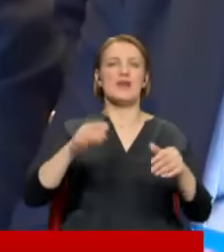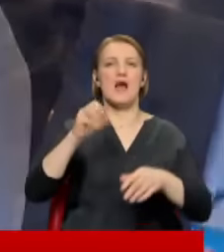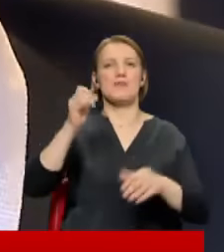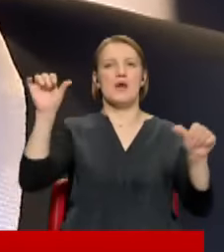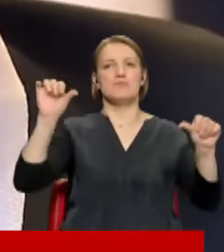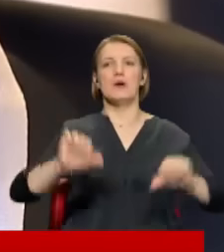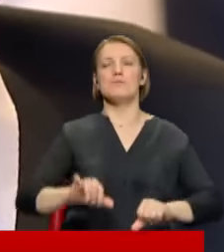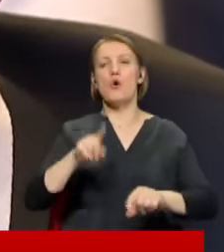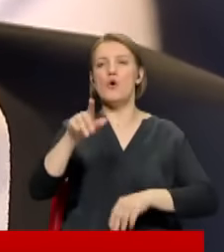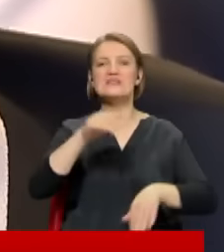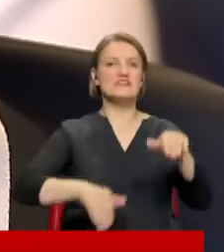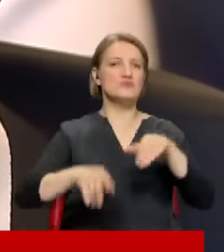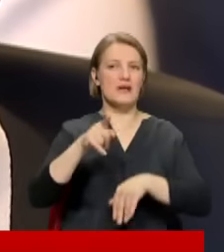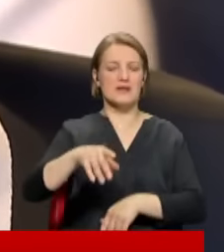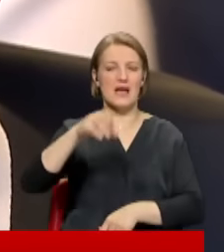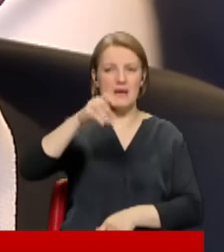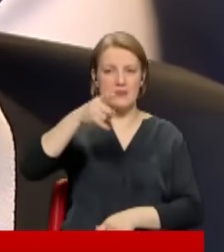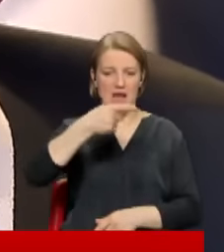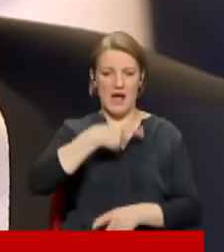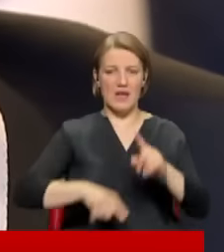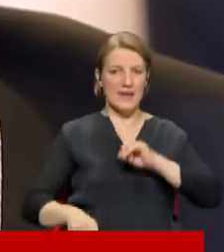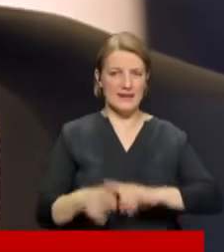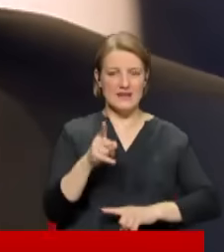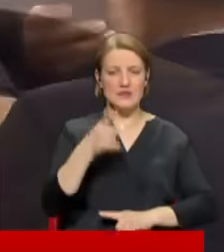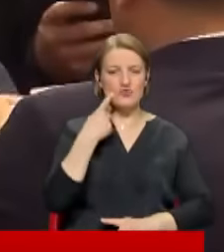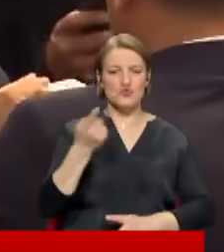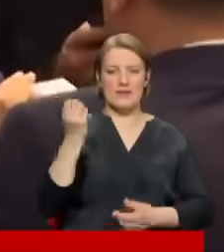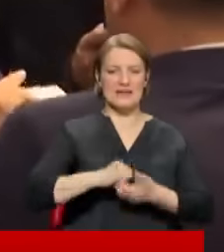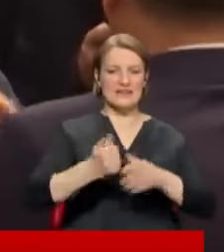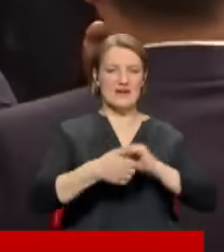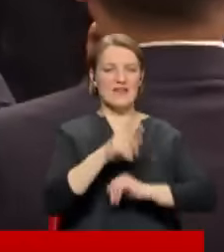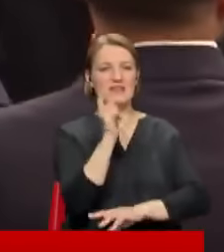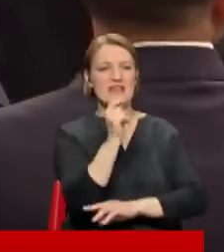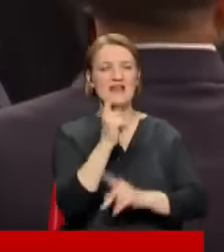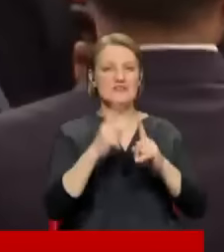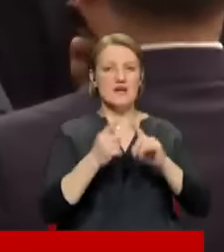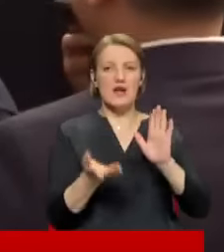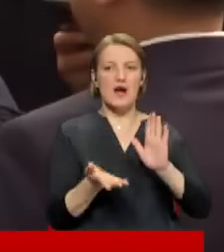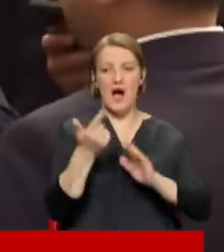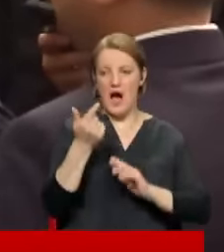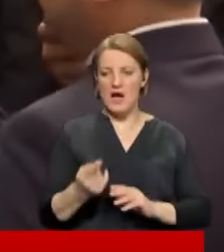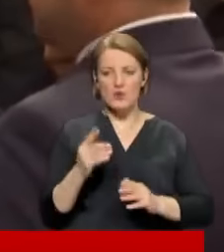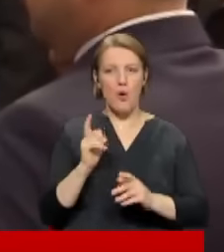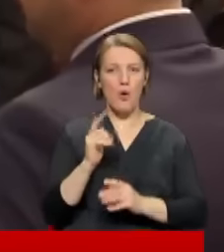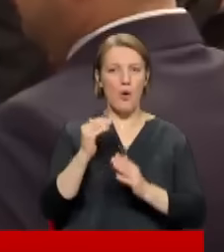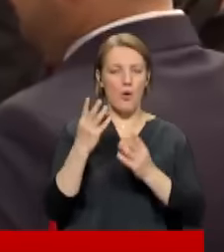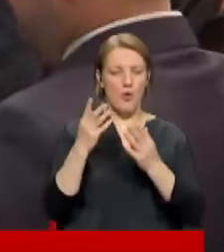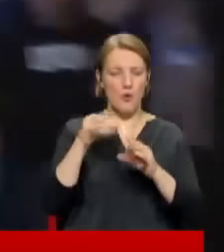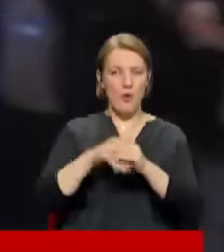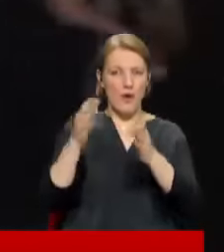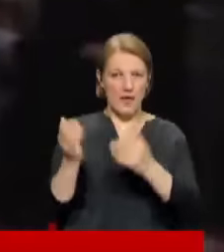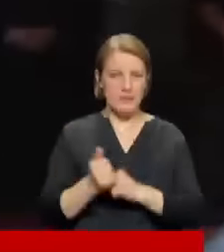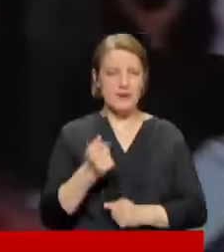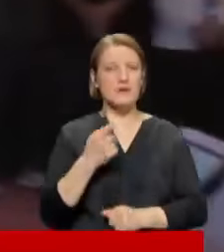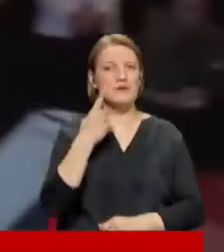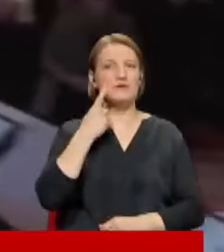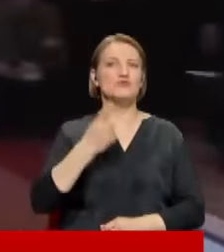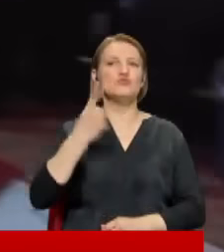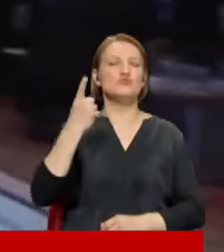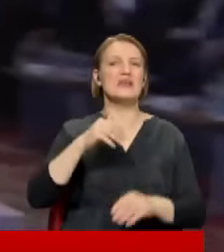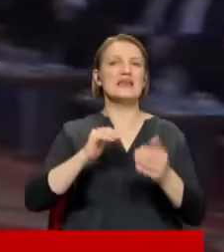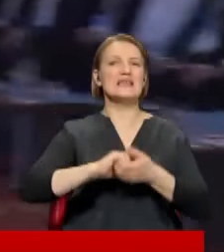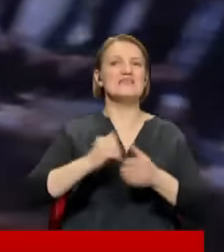kaybetti. O seçimlerde AK Parti adaylarının Cumhur İttifakı'nın delege sayılarından daha az oy almaları Cumhur İttifakı'nda fire